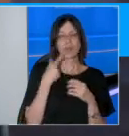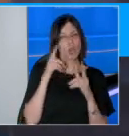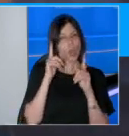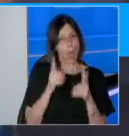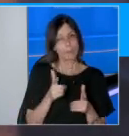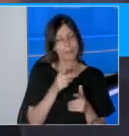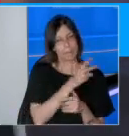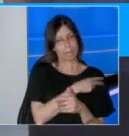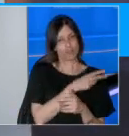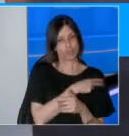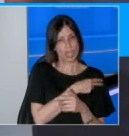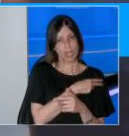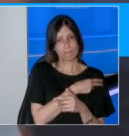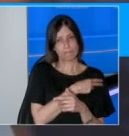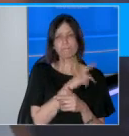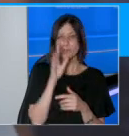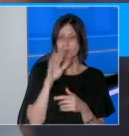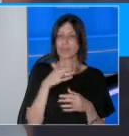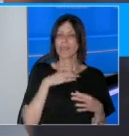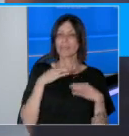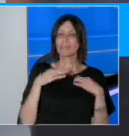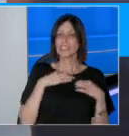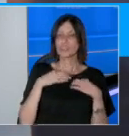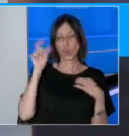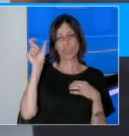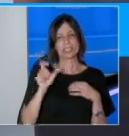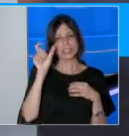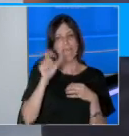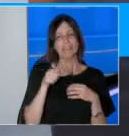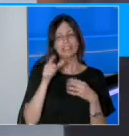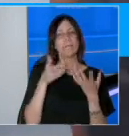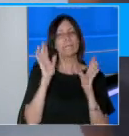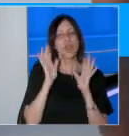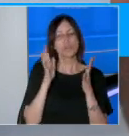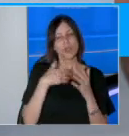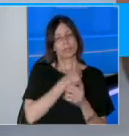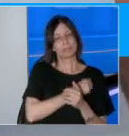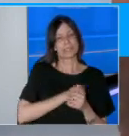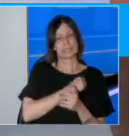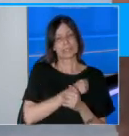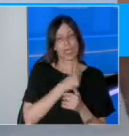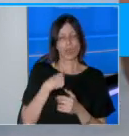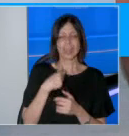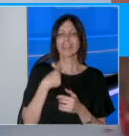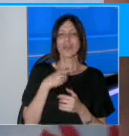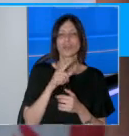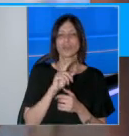לוחמים במשטרה ונפצעו אזרחים, וזה מאוד מאוד מצער אותי. אנחנו בשום אופן לא פועלים בדרך הזאת. כן, אבל השר,